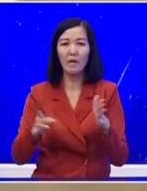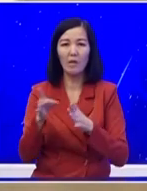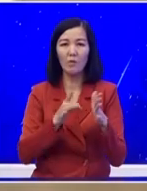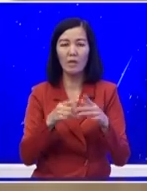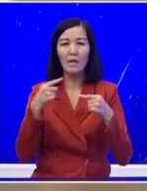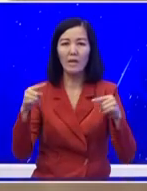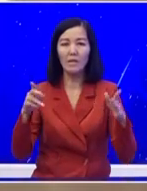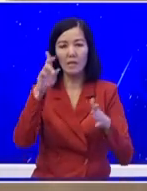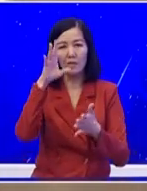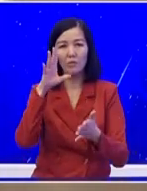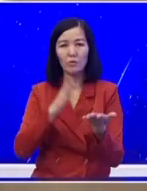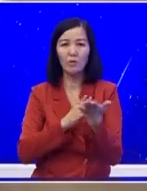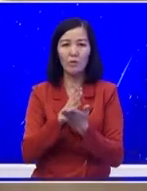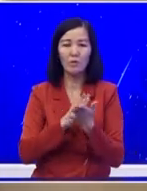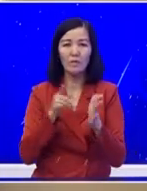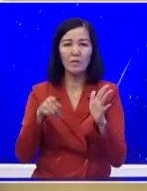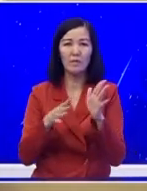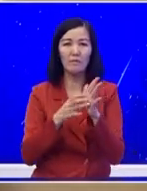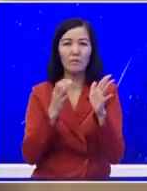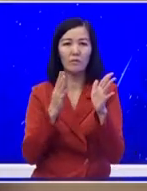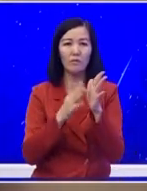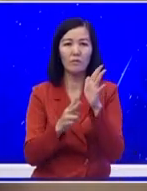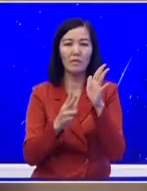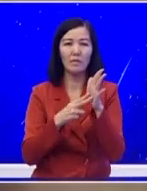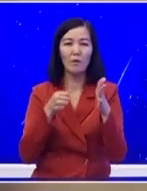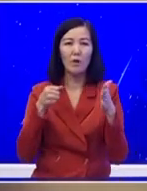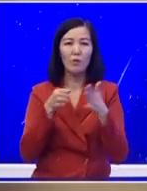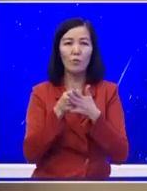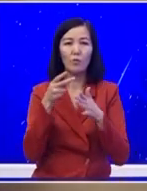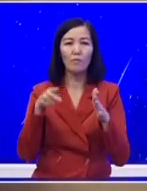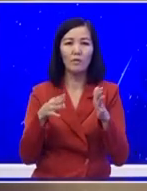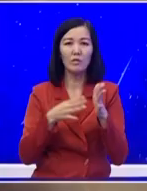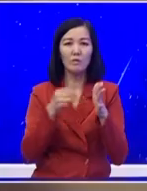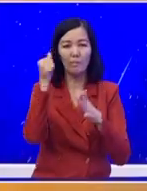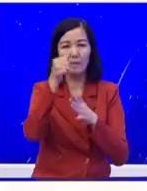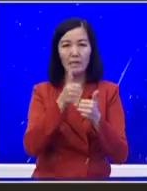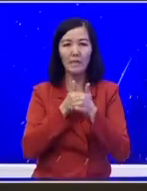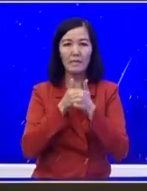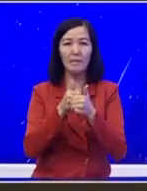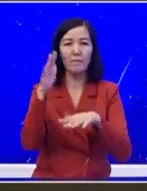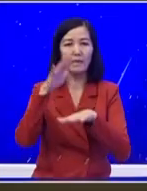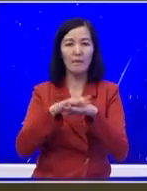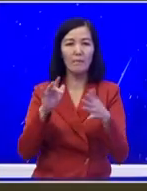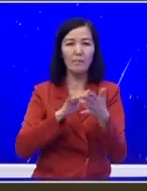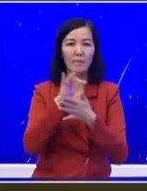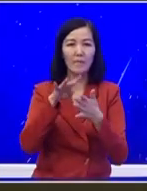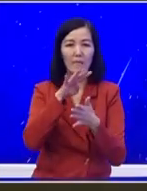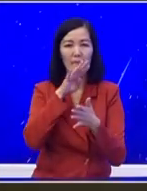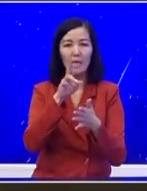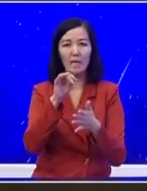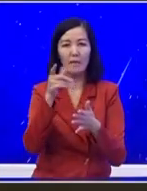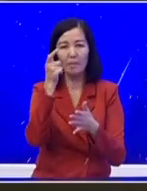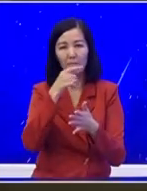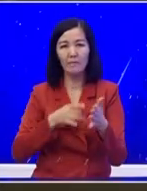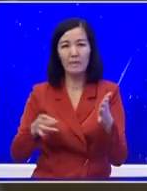государственные должности. С 1997 по 2008 годы была заместителем акима города Текели, Каратальского и Панфиловского